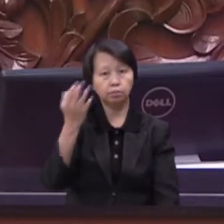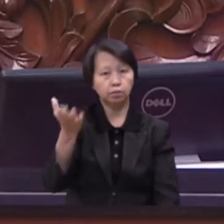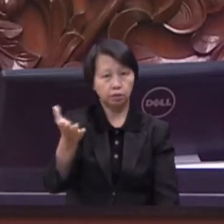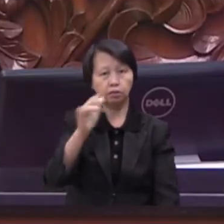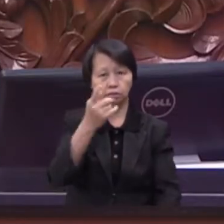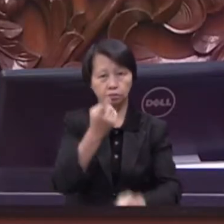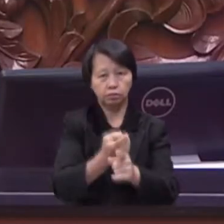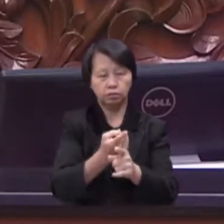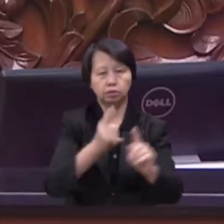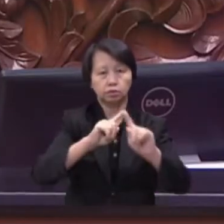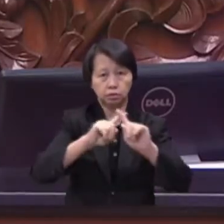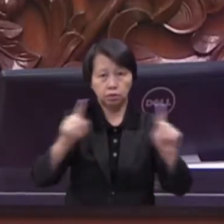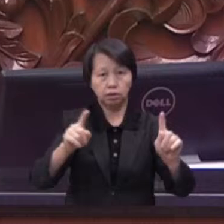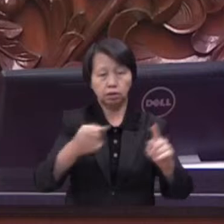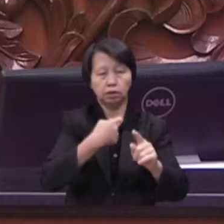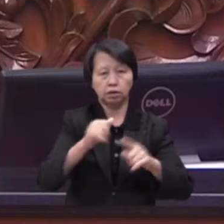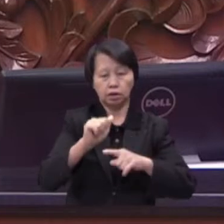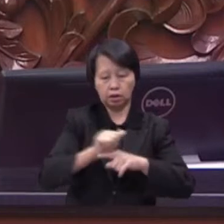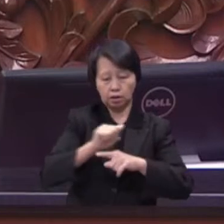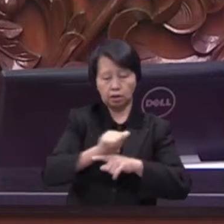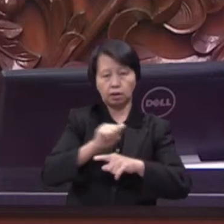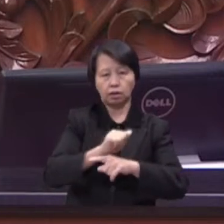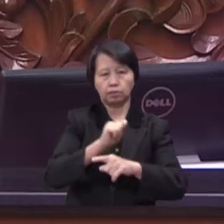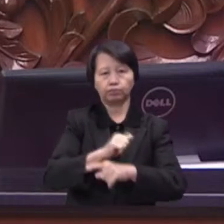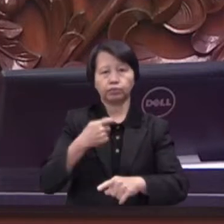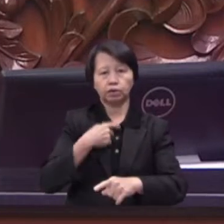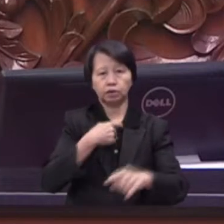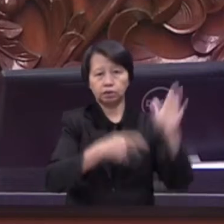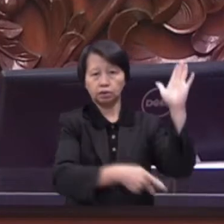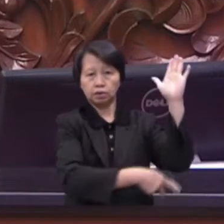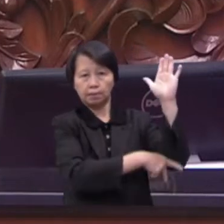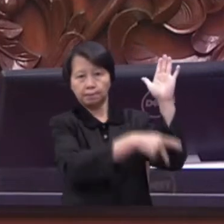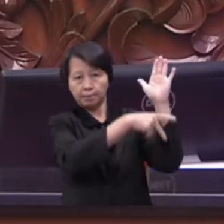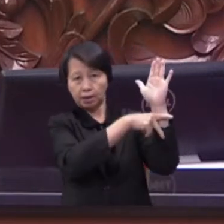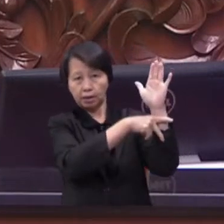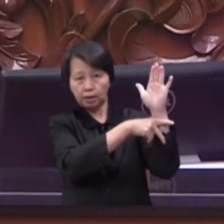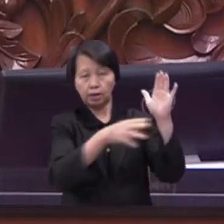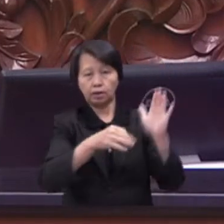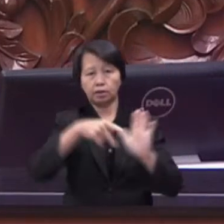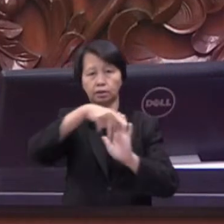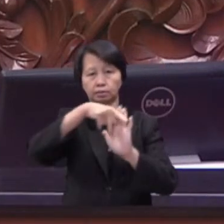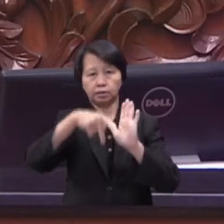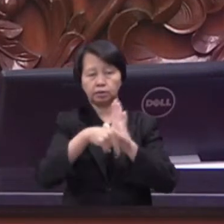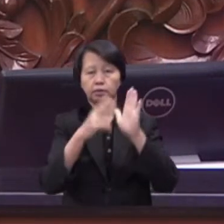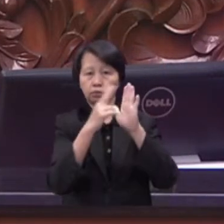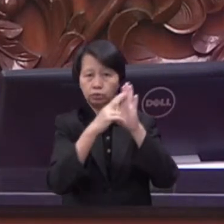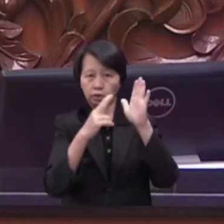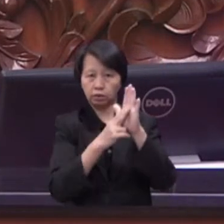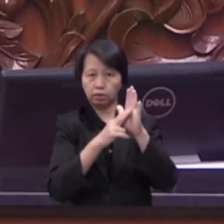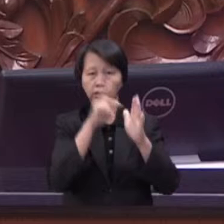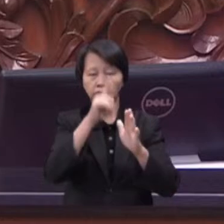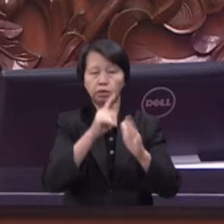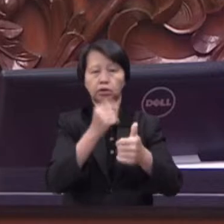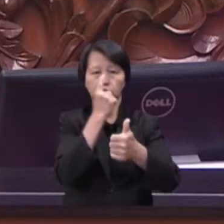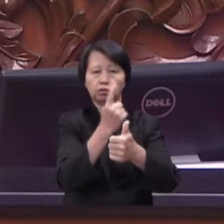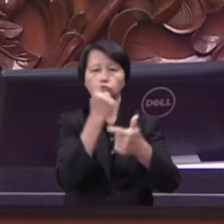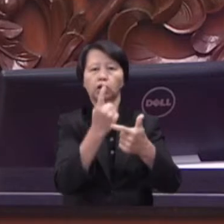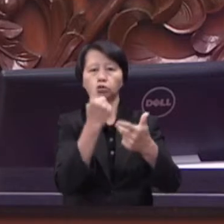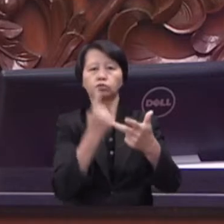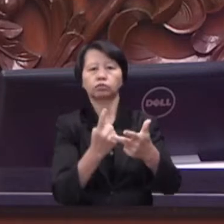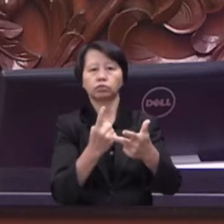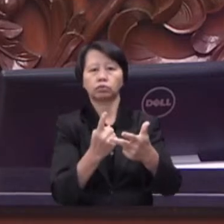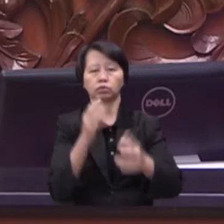tapi sudut amalan dan praktis kita di paling ini dan peraturan perundangan gitu memang satu persatu